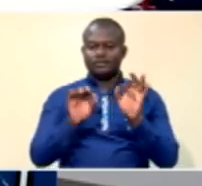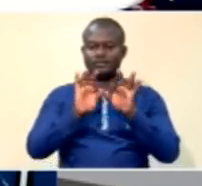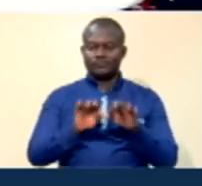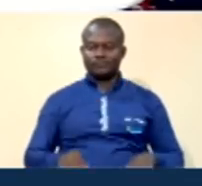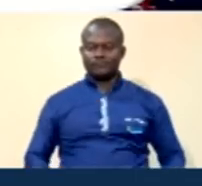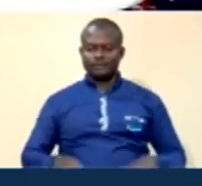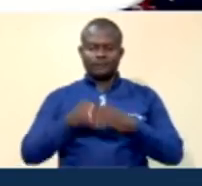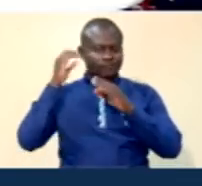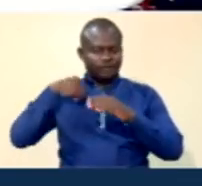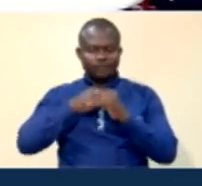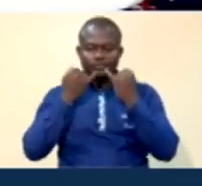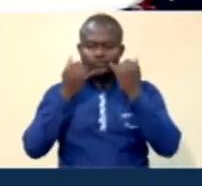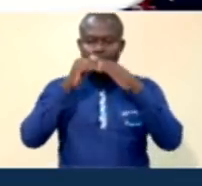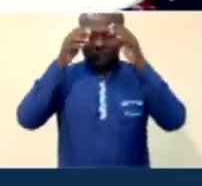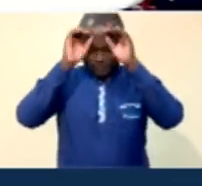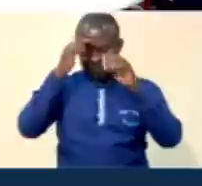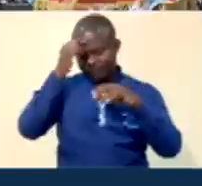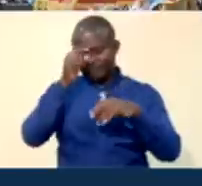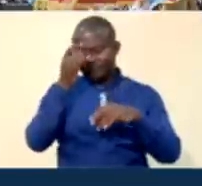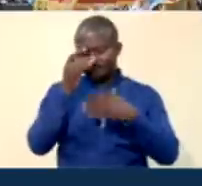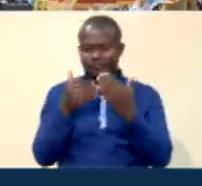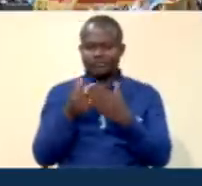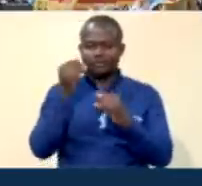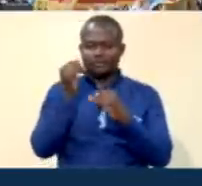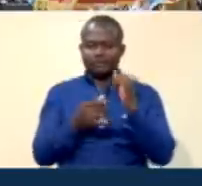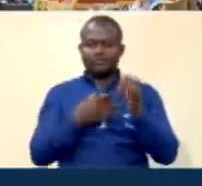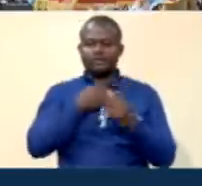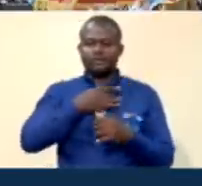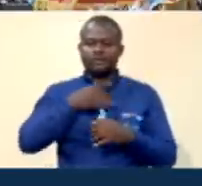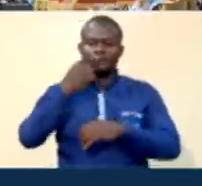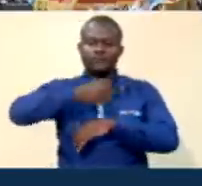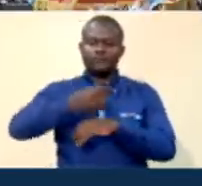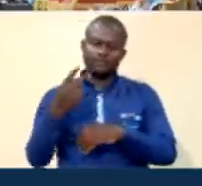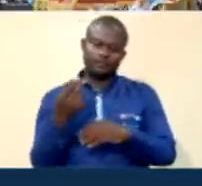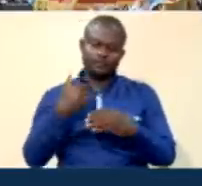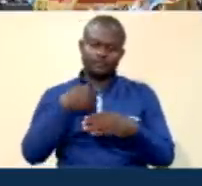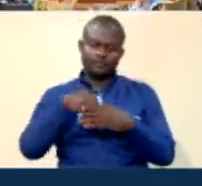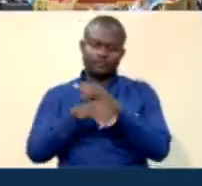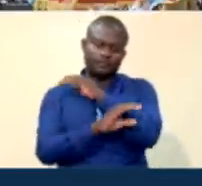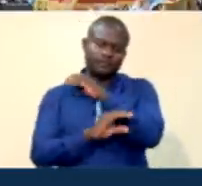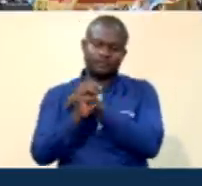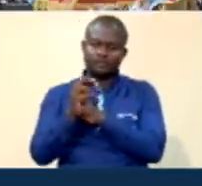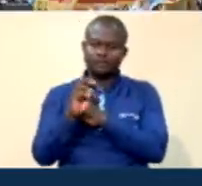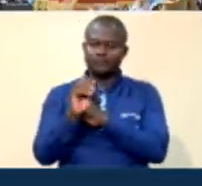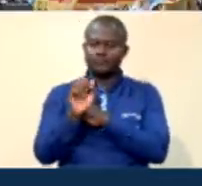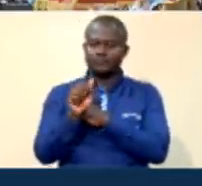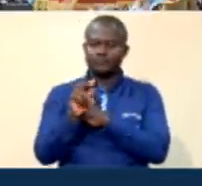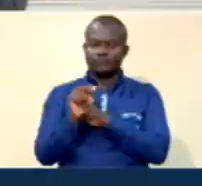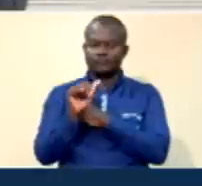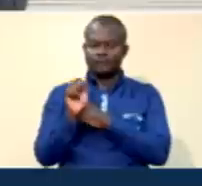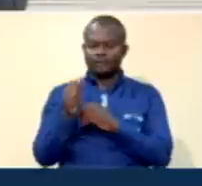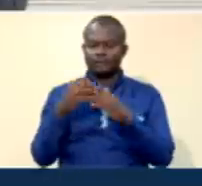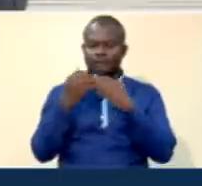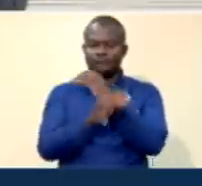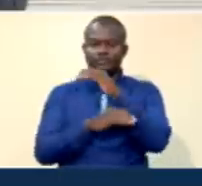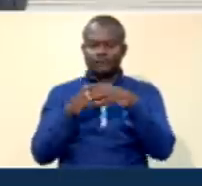muri aya makuru turababwira ko perezida wa Repubulika Paul Kagame yasoje uruzinduko rw'iminsi ibiri yagiriraga mu gihugu cya Mauritania naho abakuru b'ibihugu